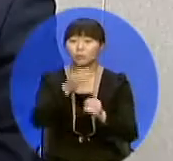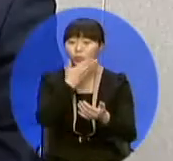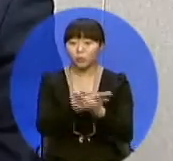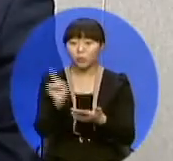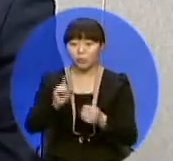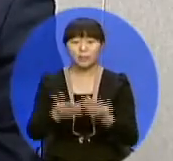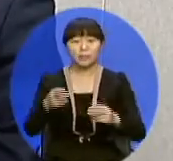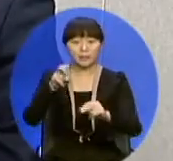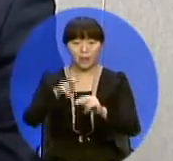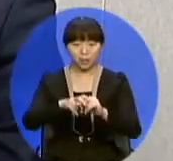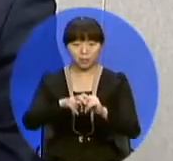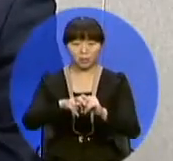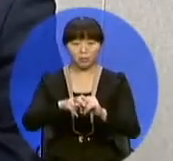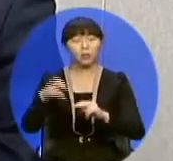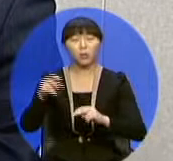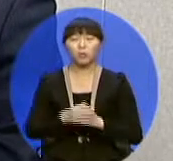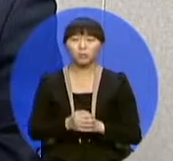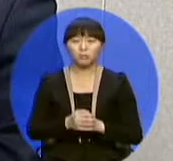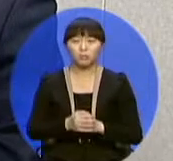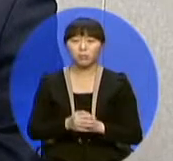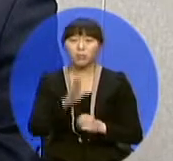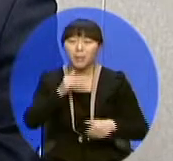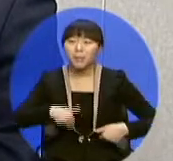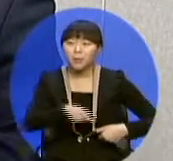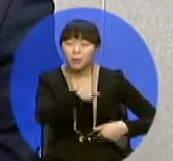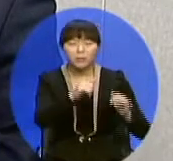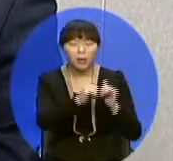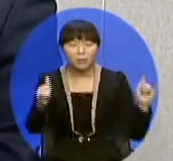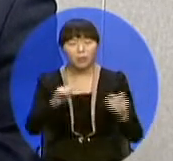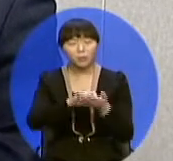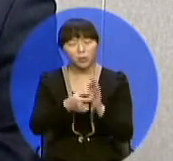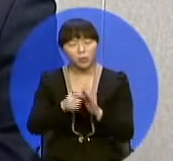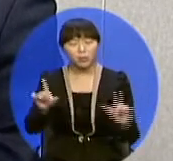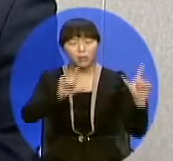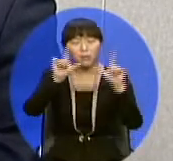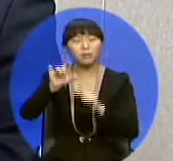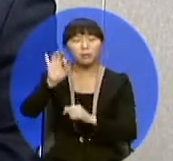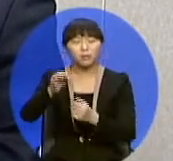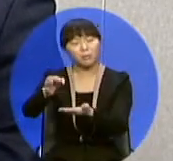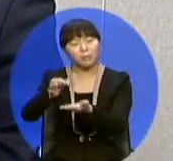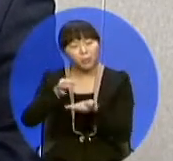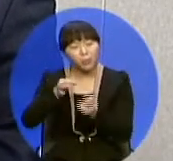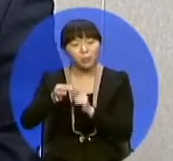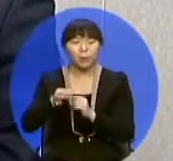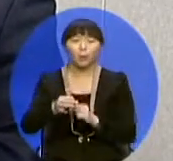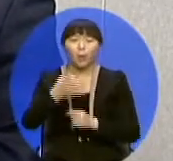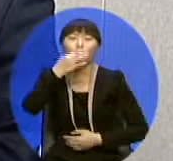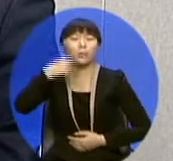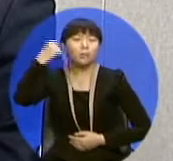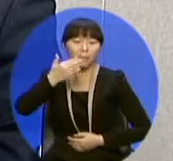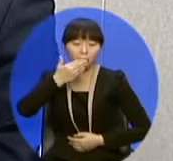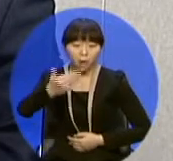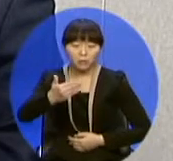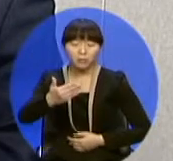것은 일자리라든지 또 그분들이 최소의 생계비를 받으면서도 보람을 느낄 수